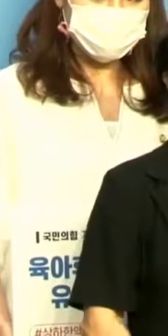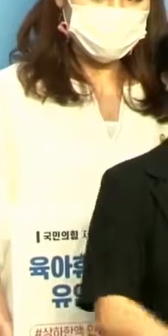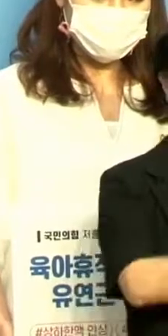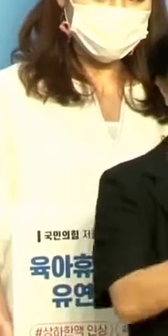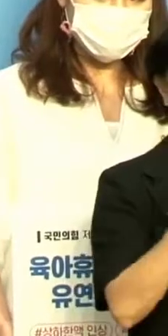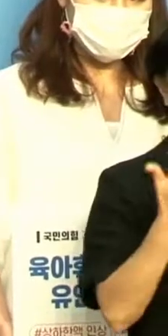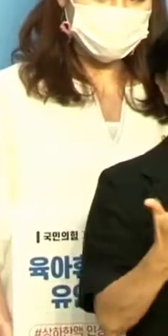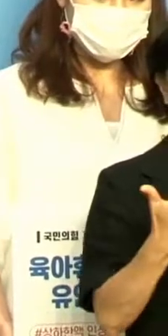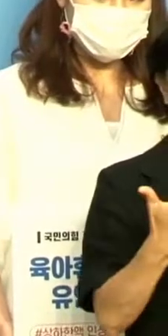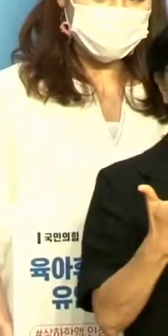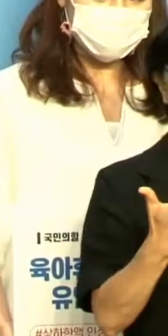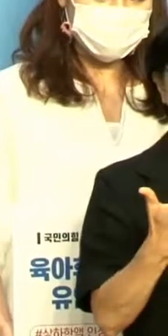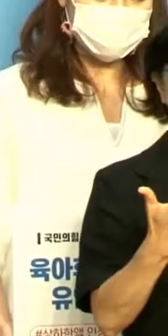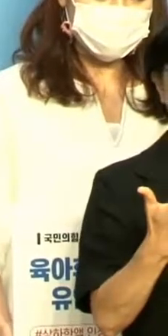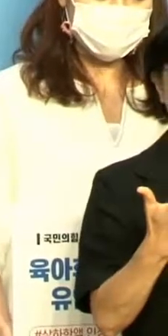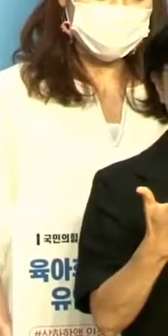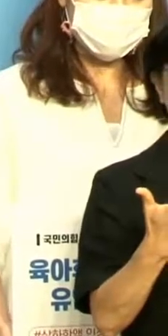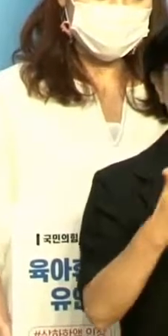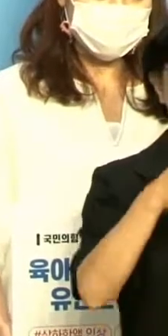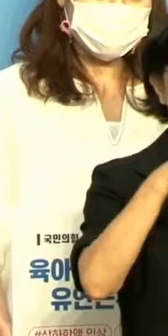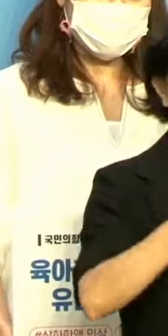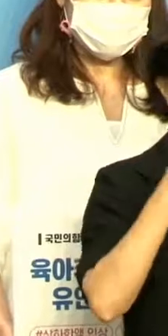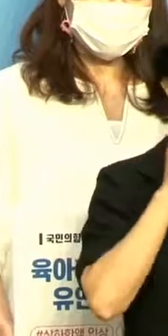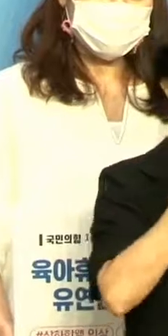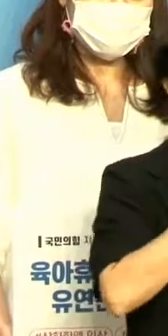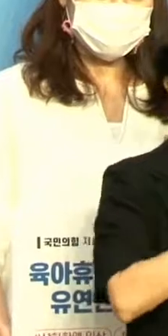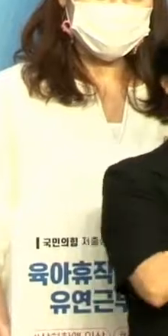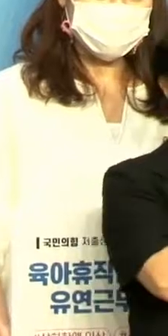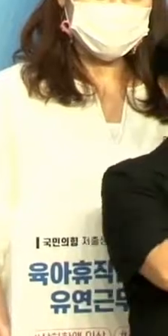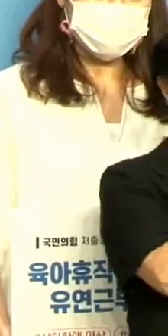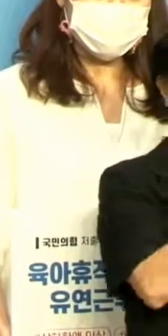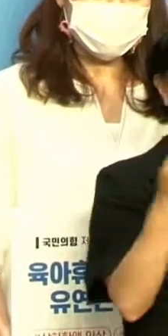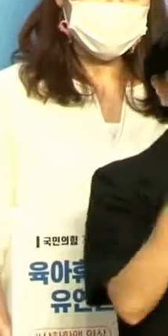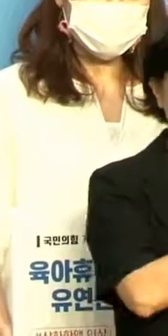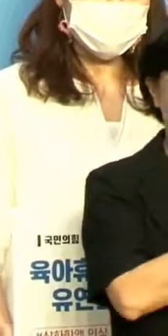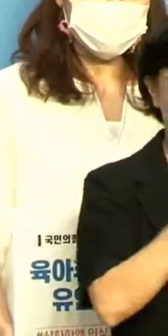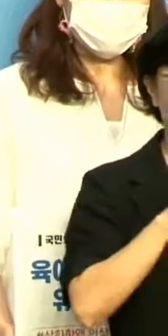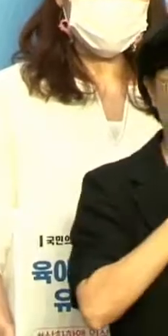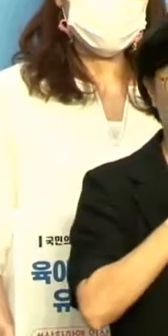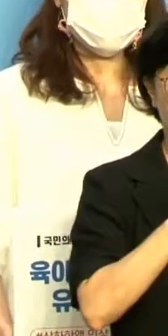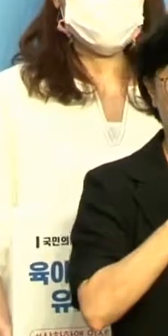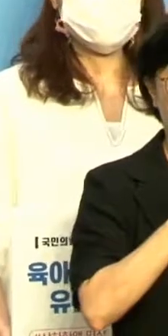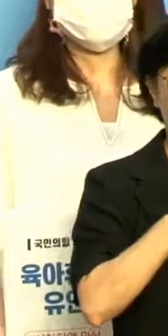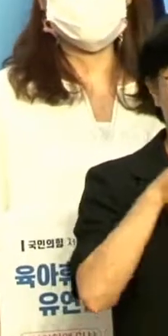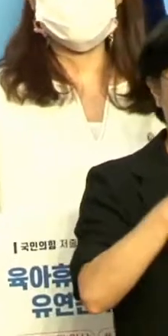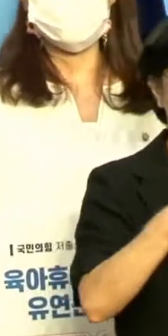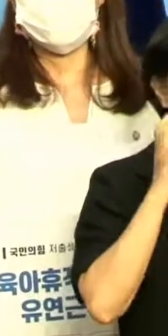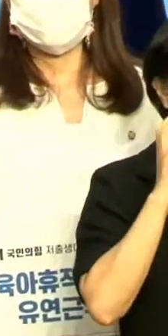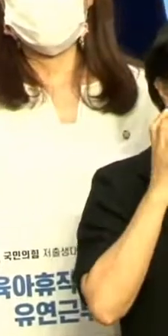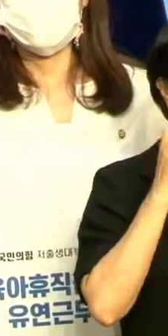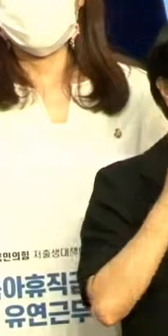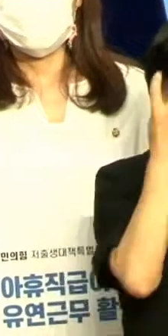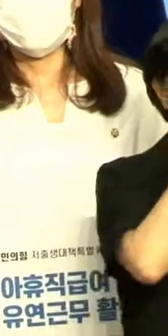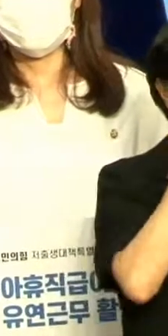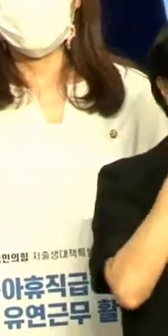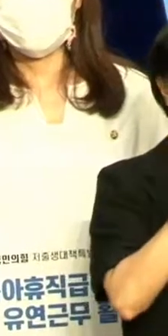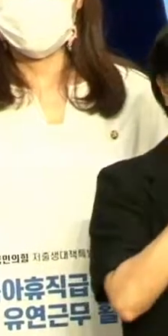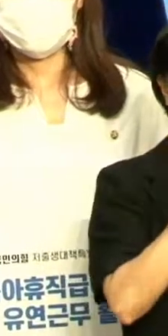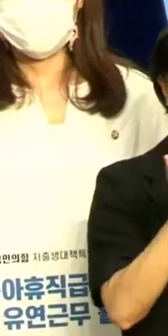8일 장애아동 복지 치운 법 개정을 통해 장애 아동의 보호자가